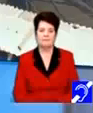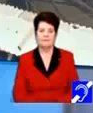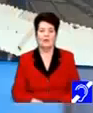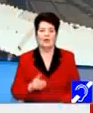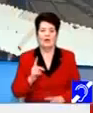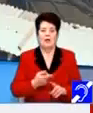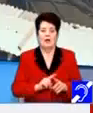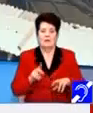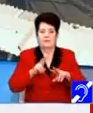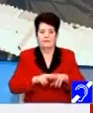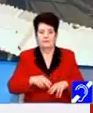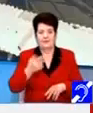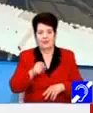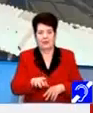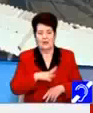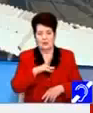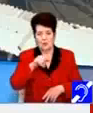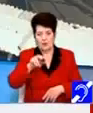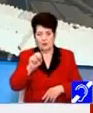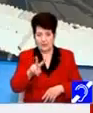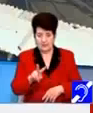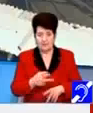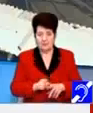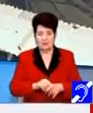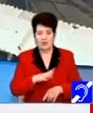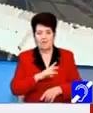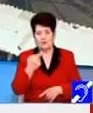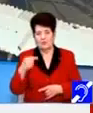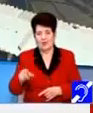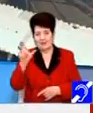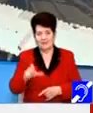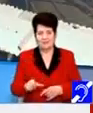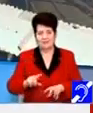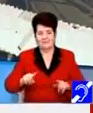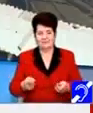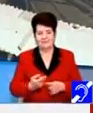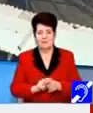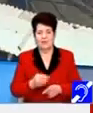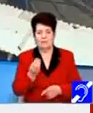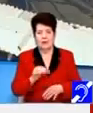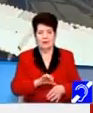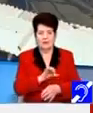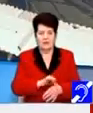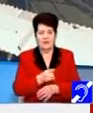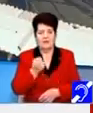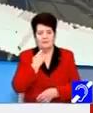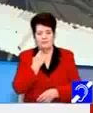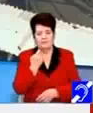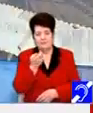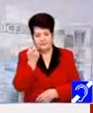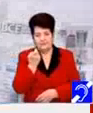Un deținut de la penitenciarul numărul 13 a fost obligat de alți deținuți să joace cărți pe bani, să se drogheze și să consume